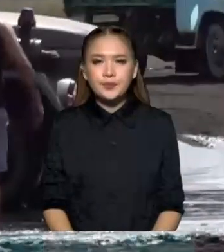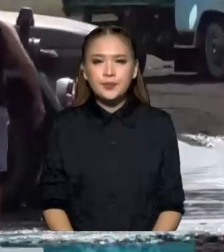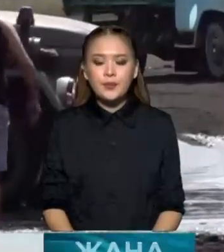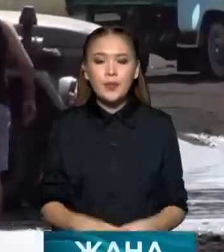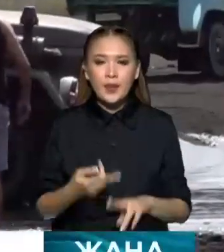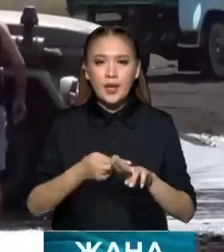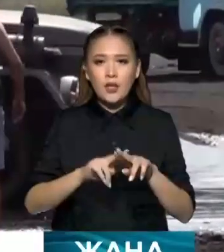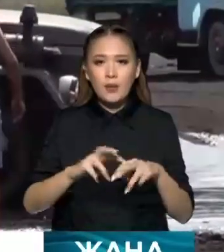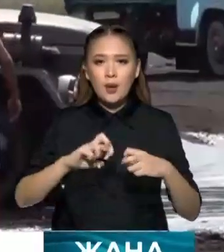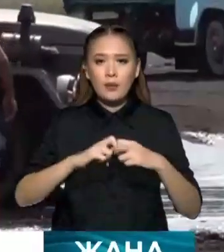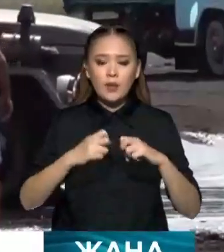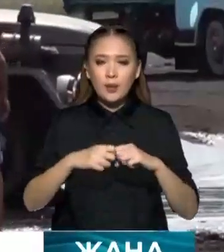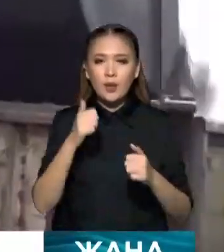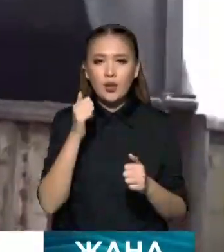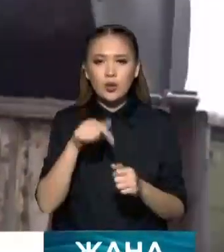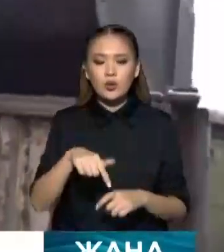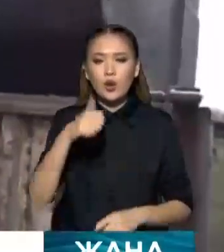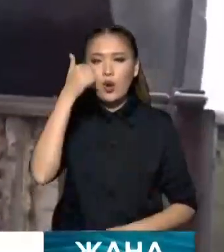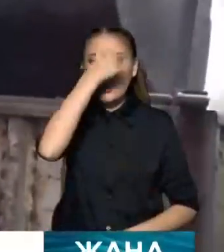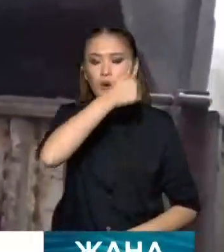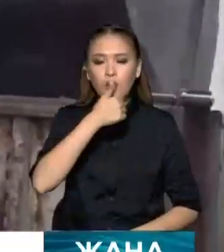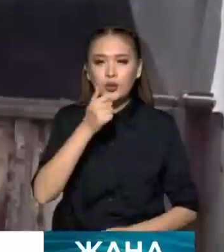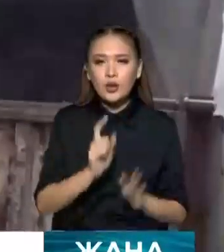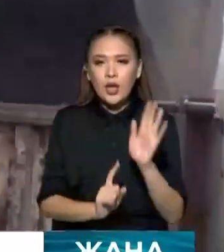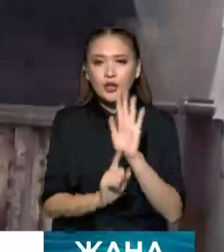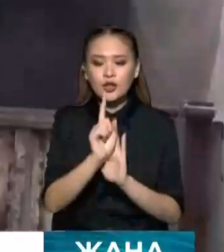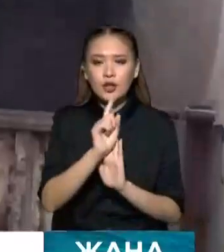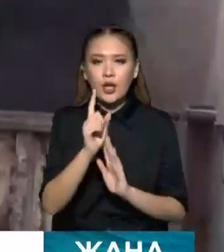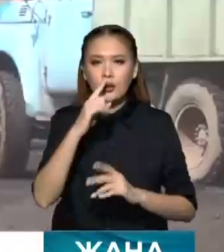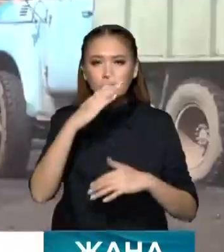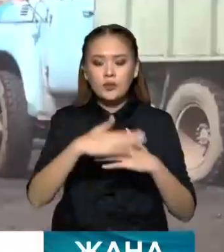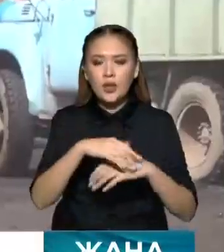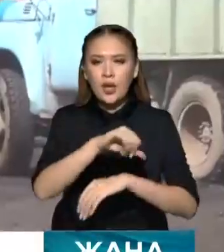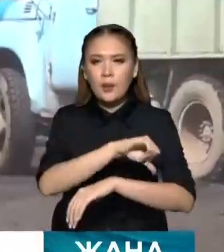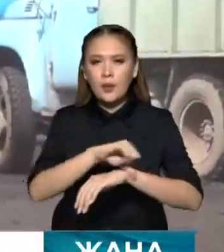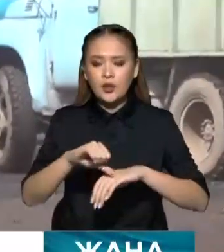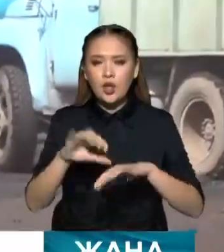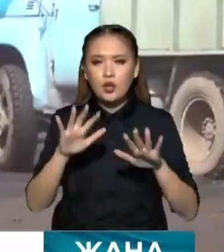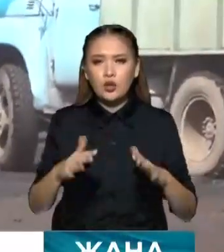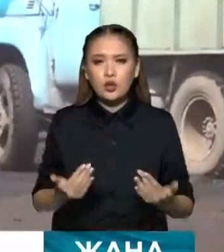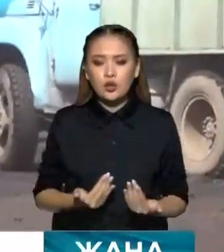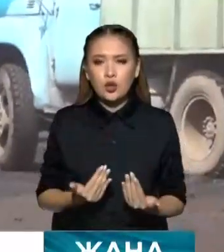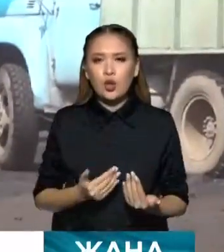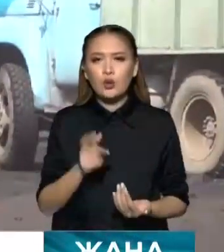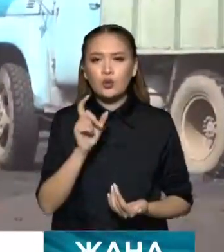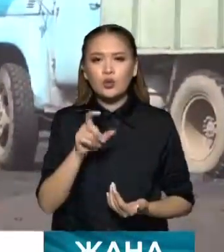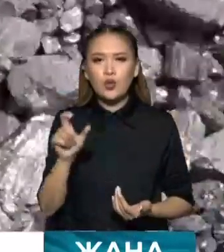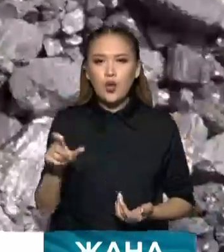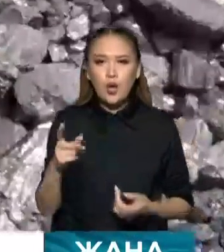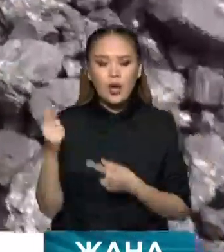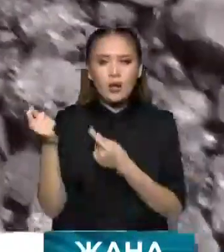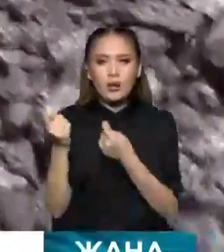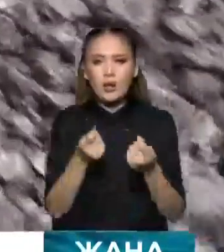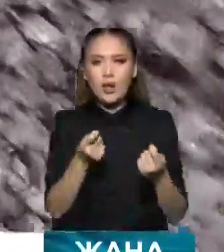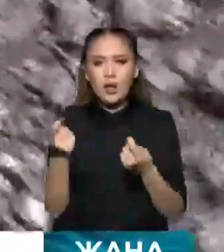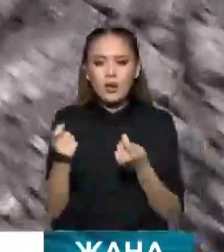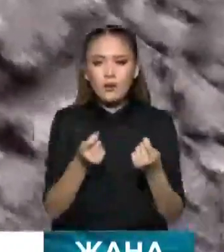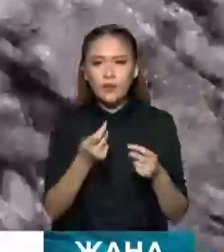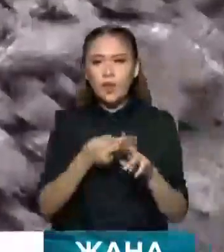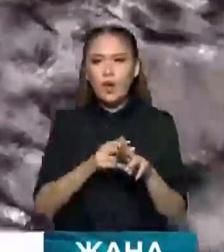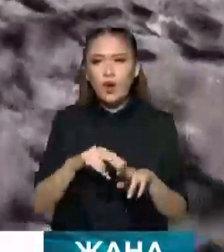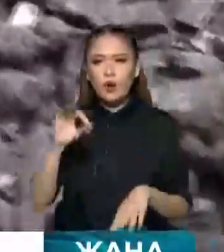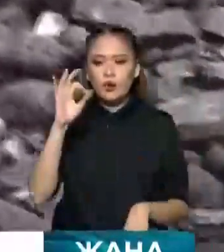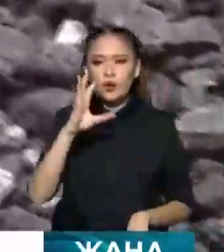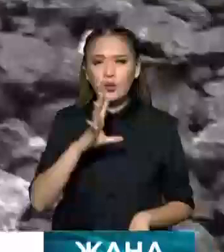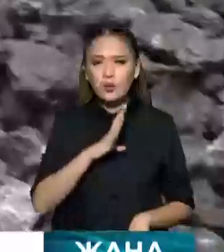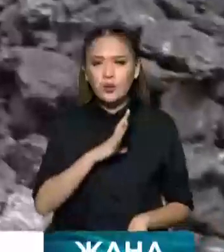Бұл проблема осы жылдың шілде айында көтеріліпті. Шекараға жақын орналасқан елді мекендердің тұрғындары көмірдің көрші елдерге көлеңкелі жолдармен кетіп жатқанын